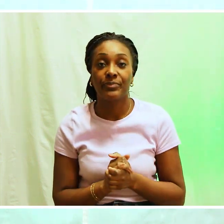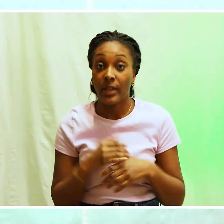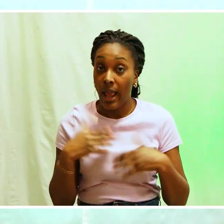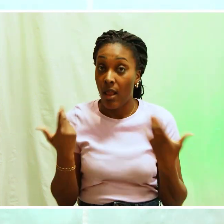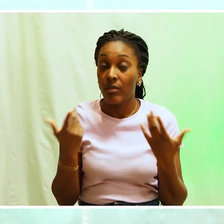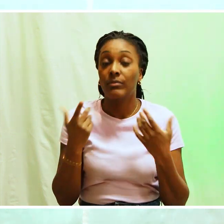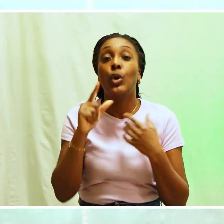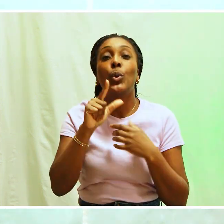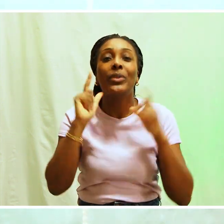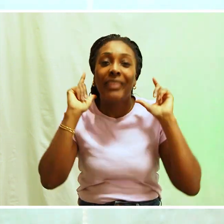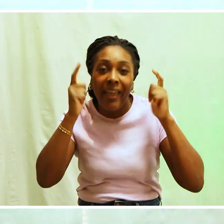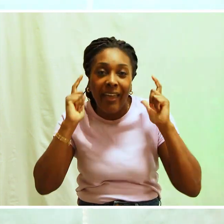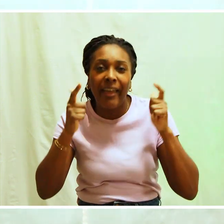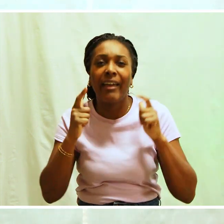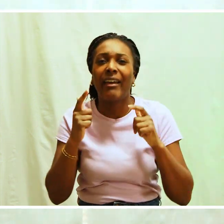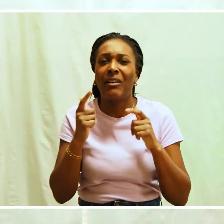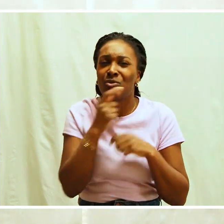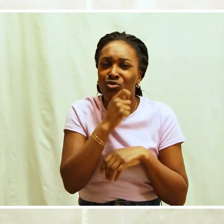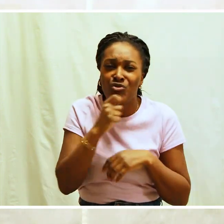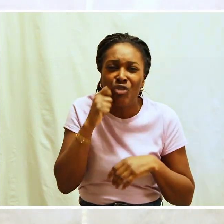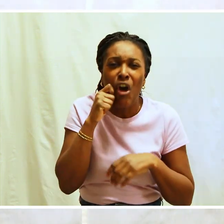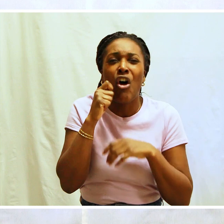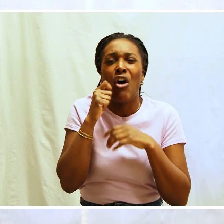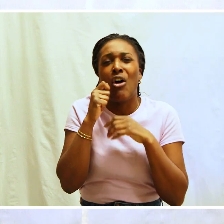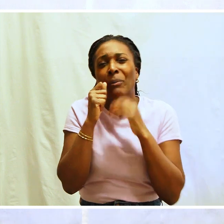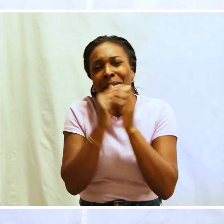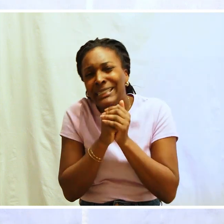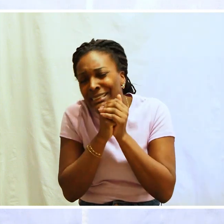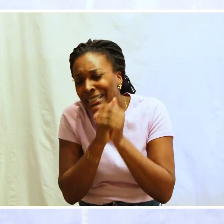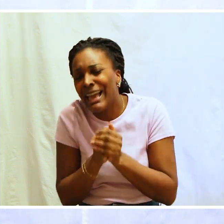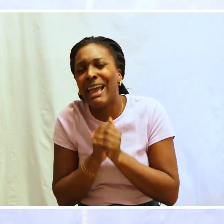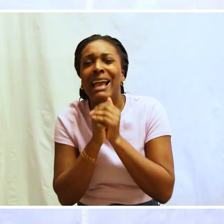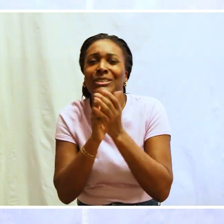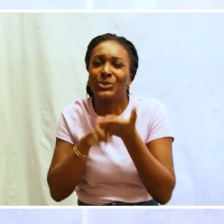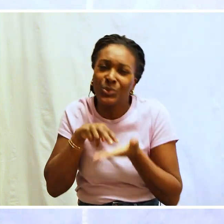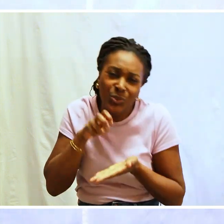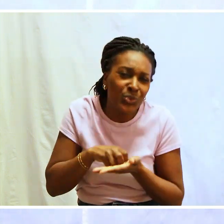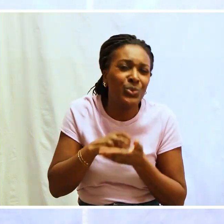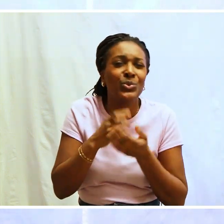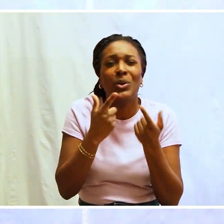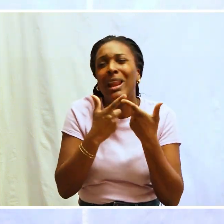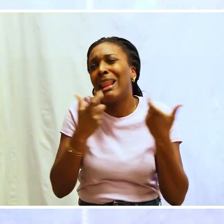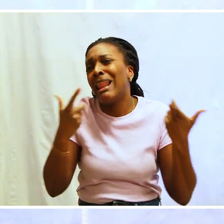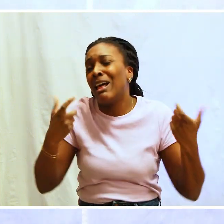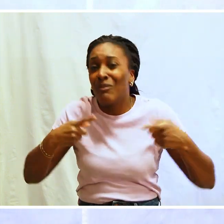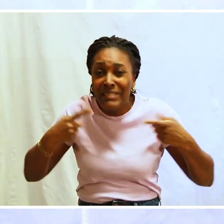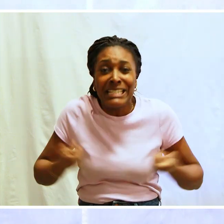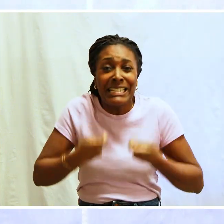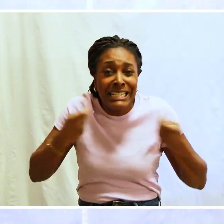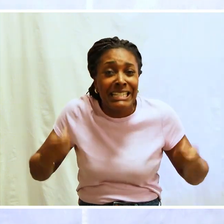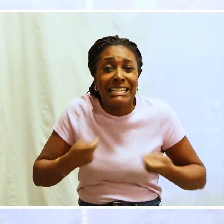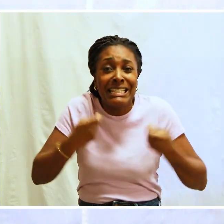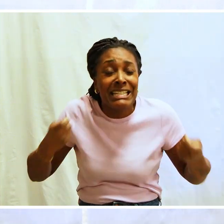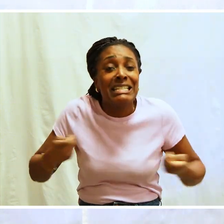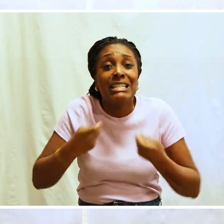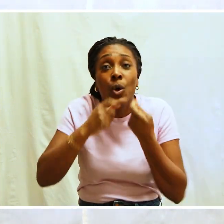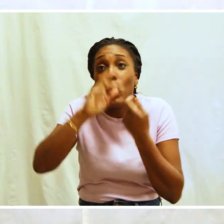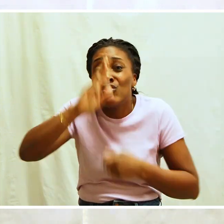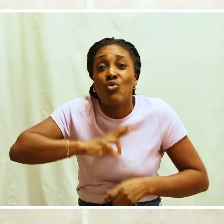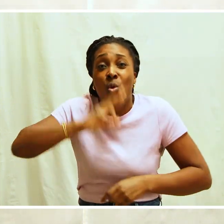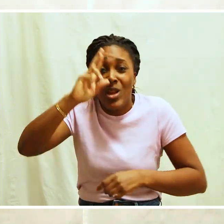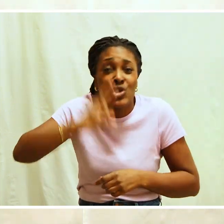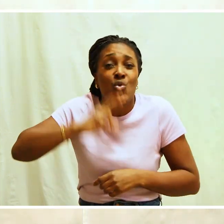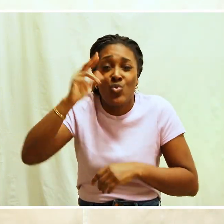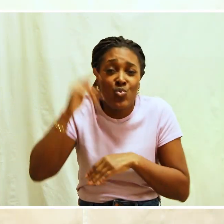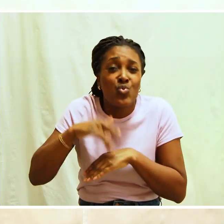à pratiquer les veilles, les jeûnes, il a multiplié tous les exercices spirituels pour